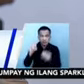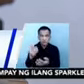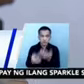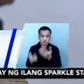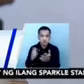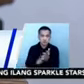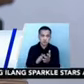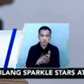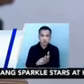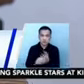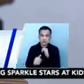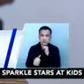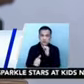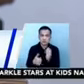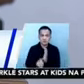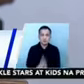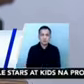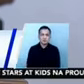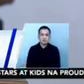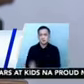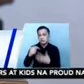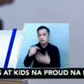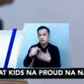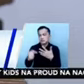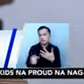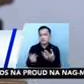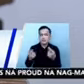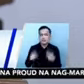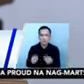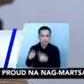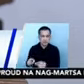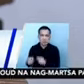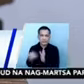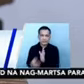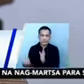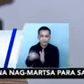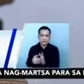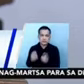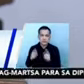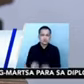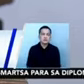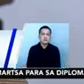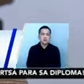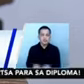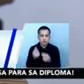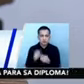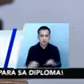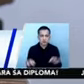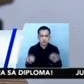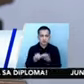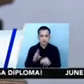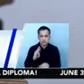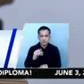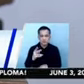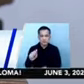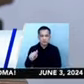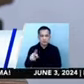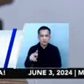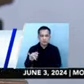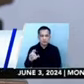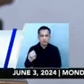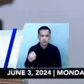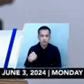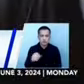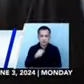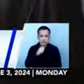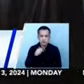makaboto. Yan na po yung nangyayari at paulit-ulit na nangyayari dyan, lalong-lalo na sa inyo sa Bangsamoro. Hindi po namin papayagan ang